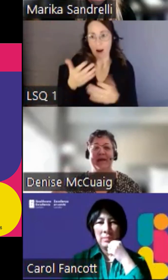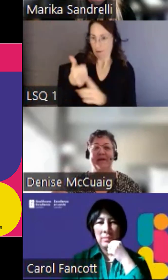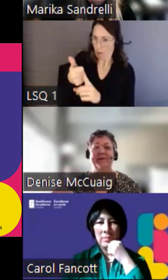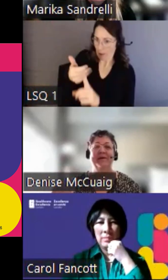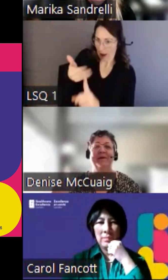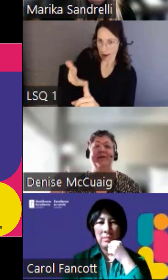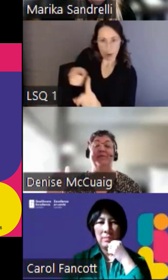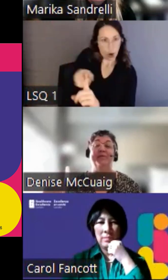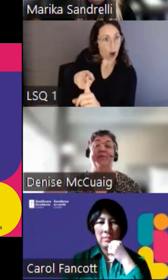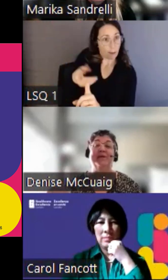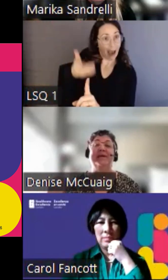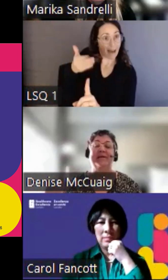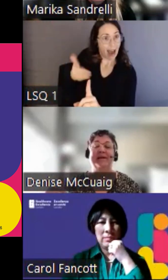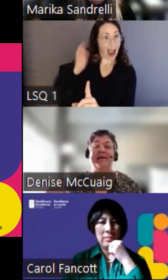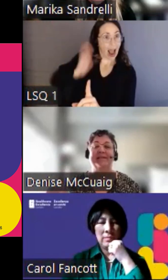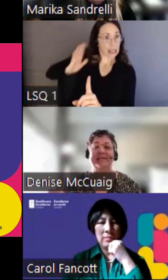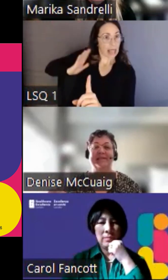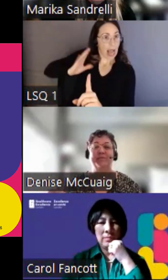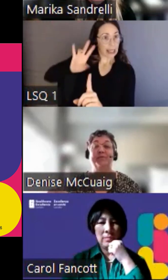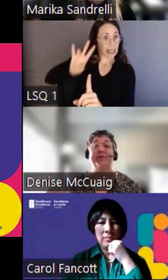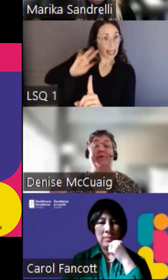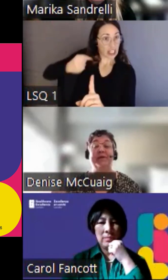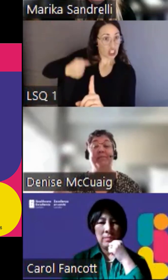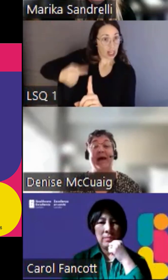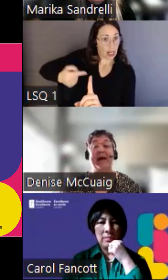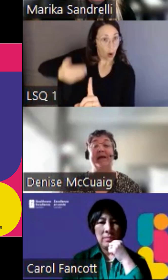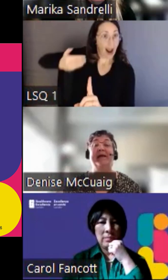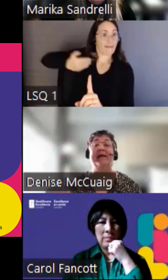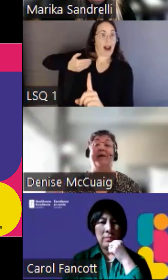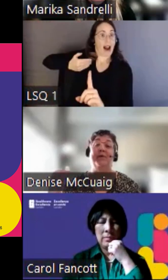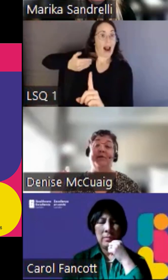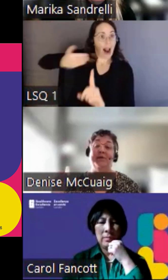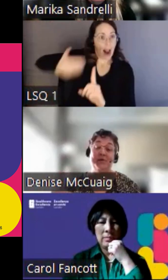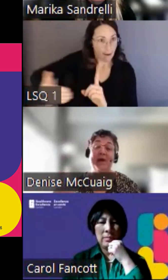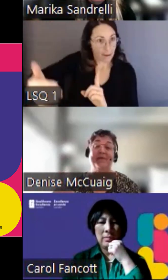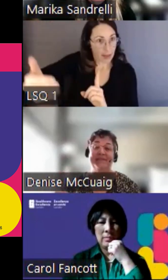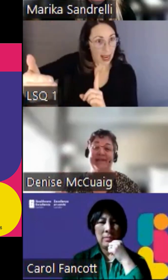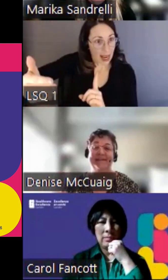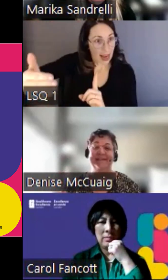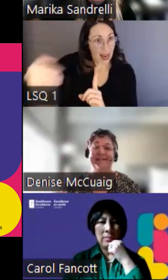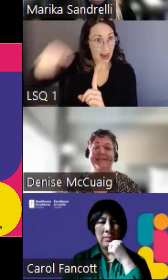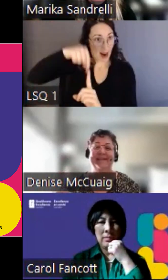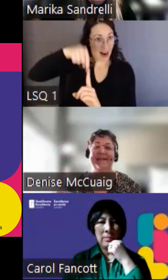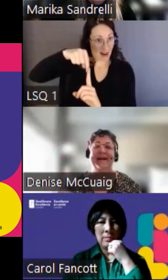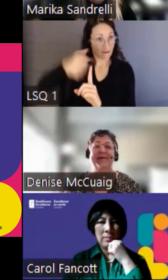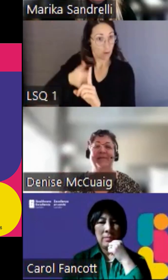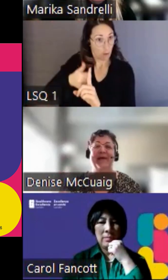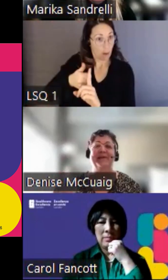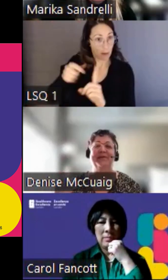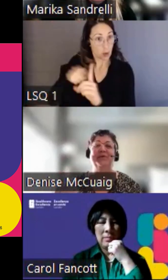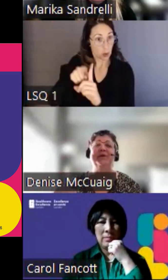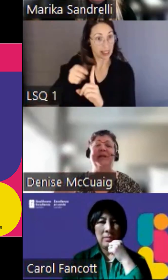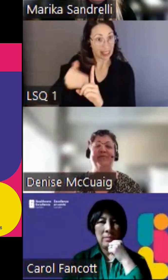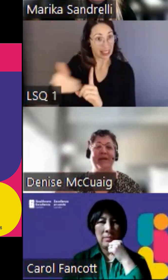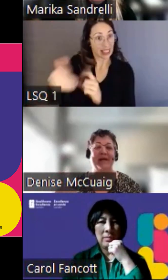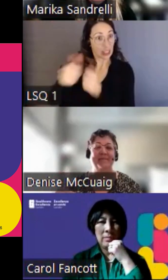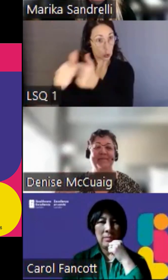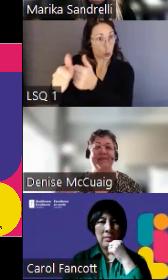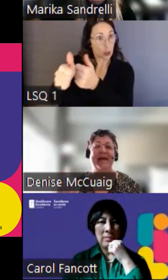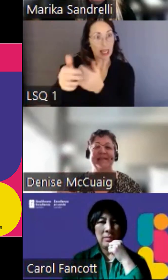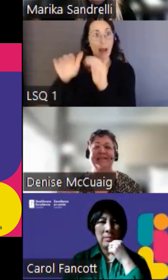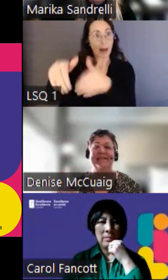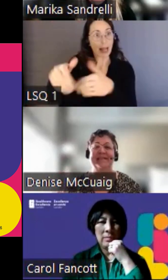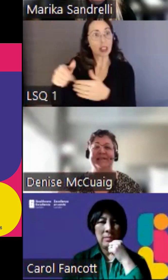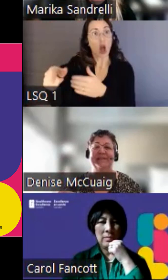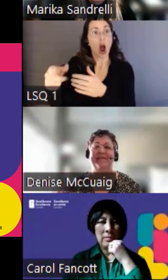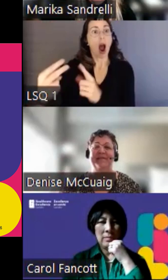vers l'avenir vont aussi regarder, faire une rétrospective et vont aussi voir ce que vous avez fait pour eux